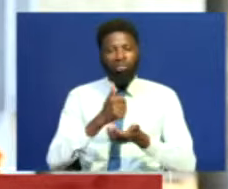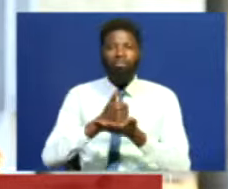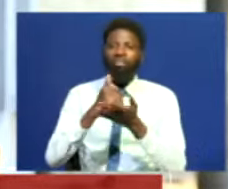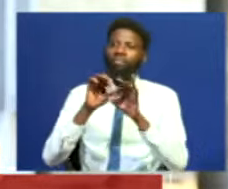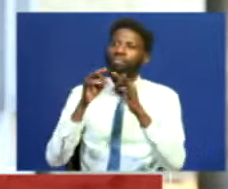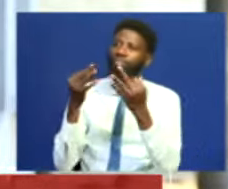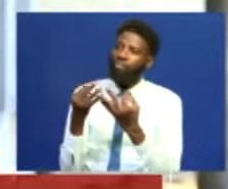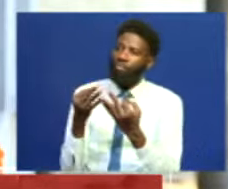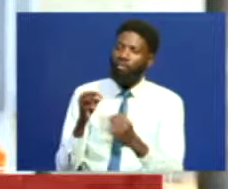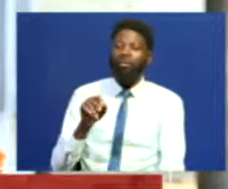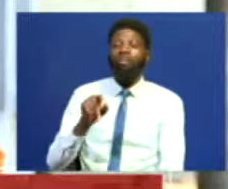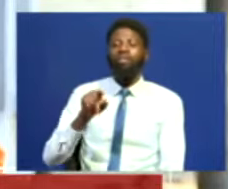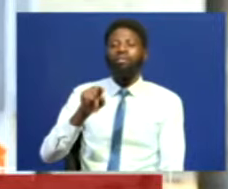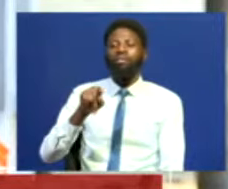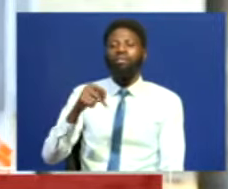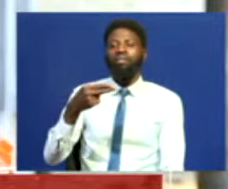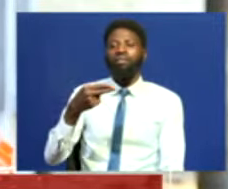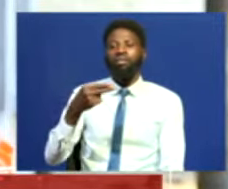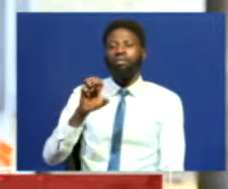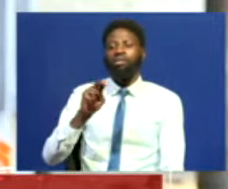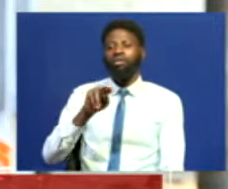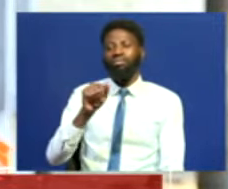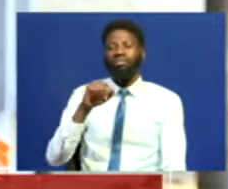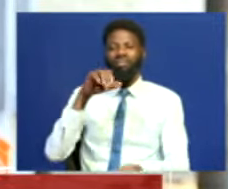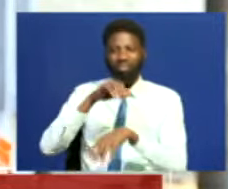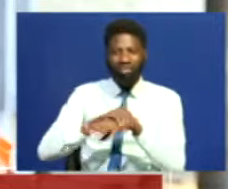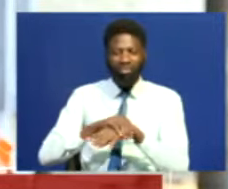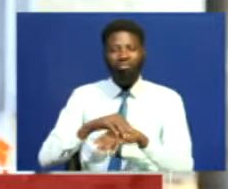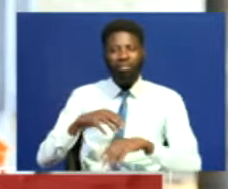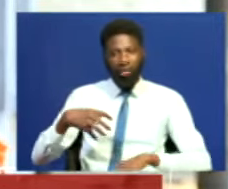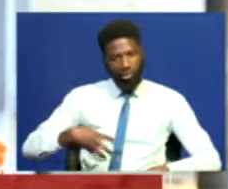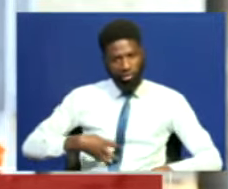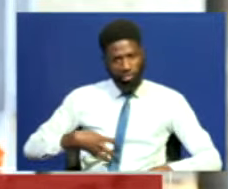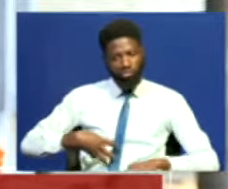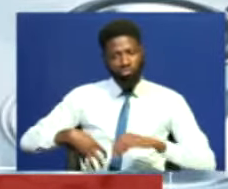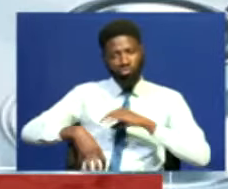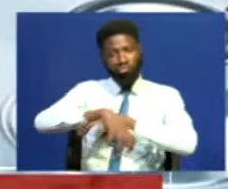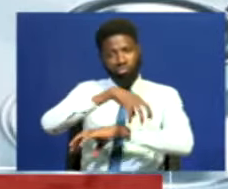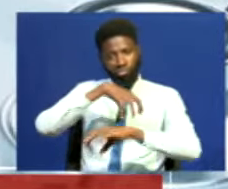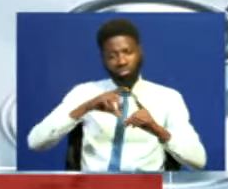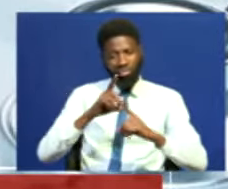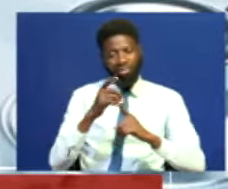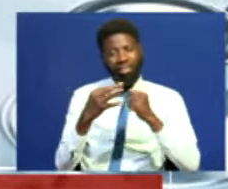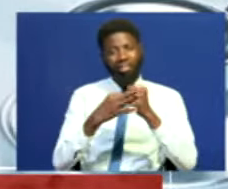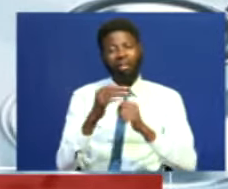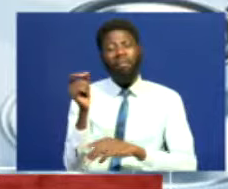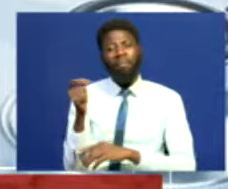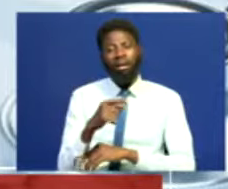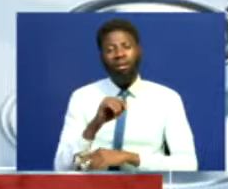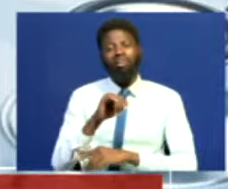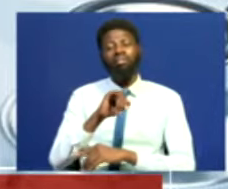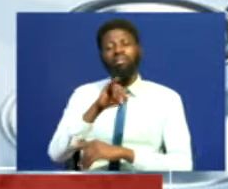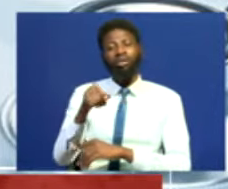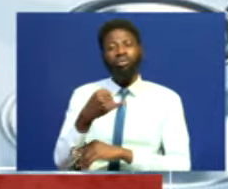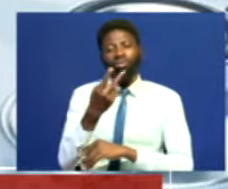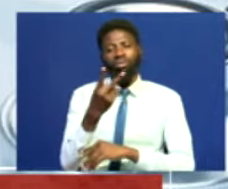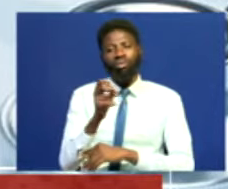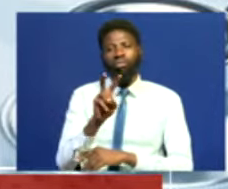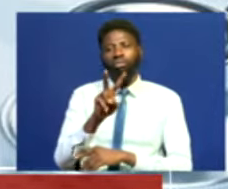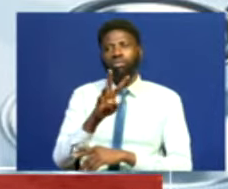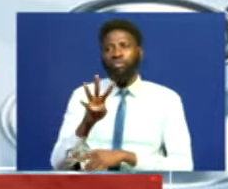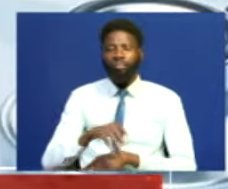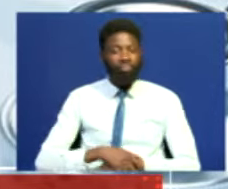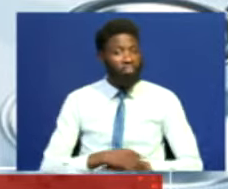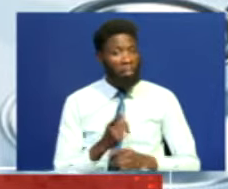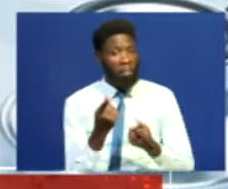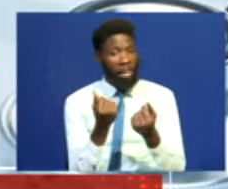kidney on 8th of January 2024. Misaada inaweza kuwasilishwa kupitia nambari